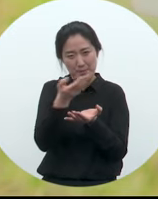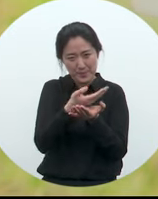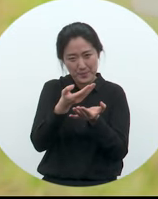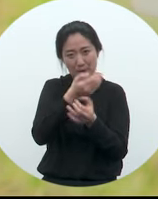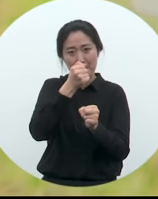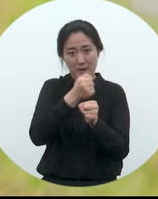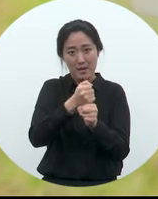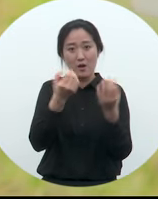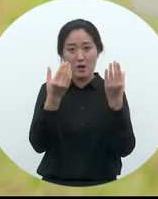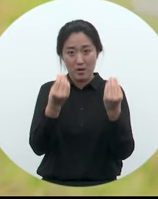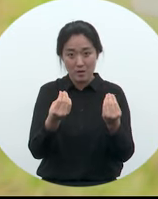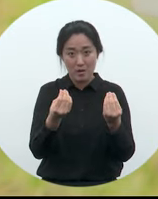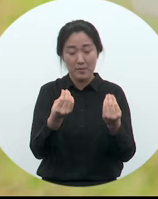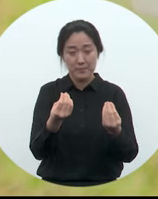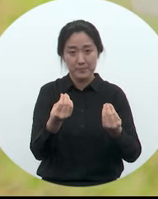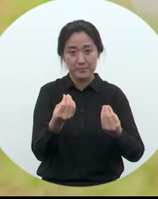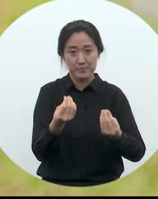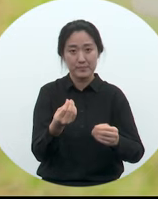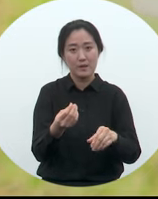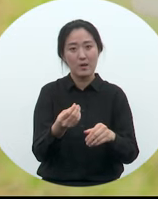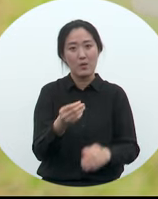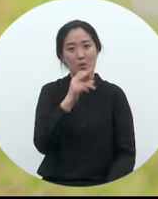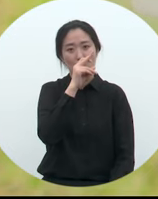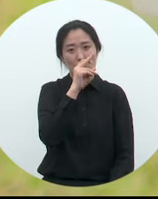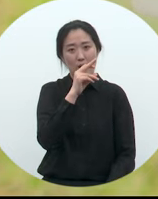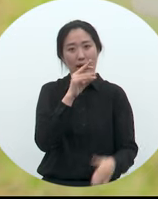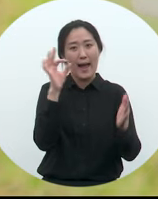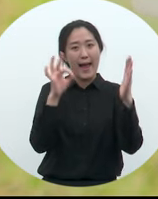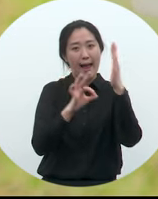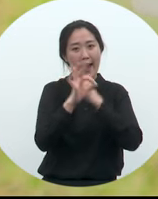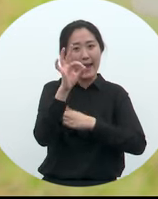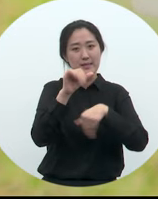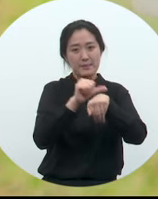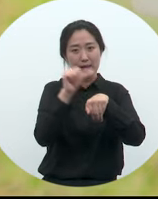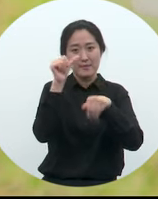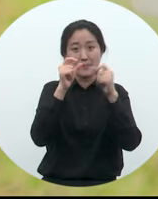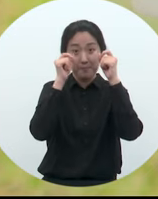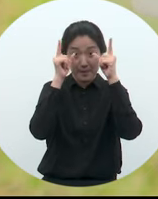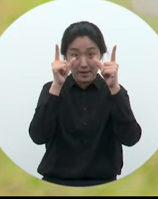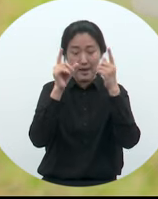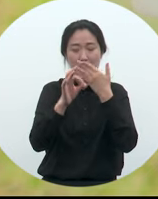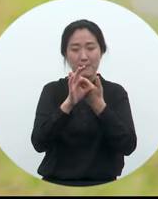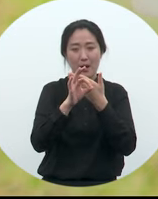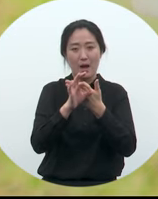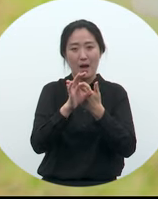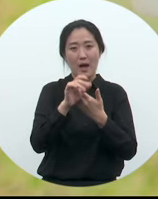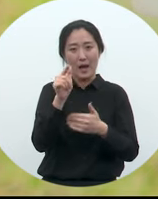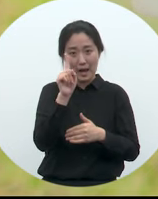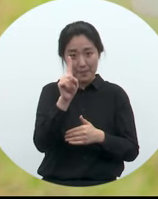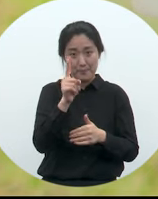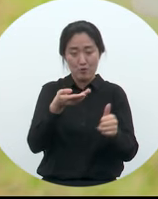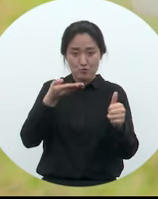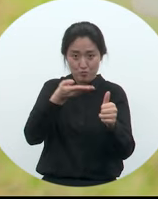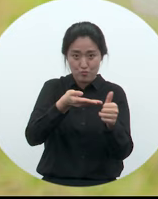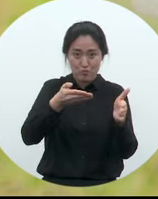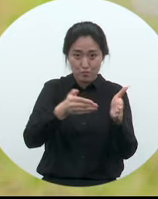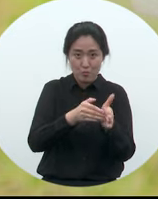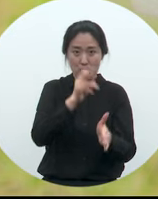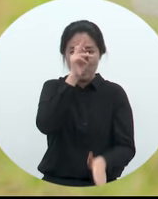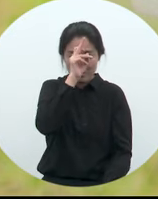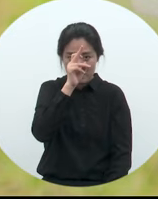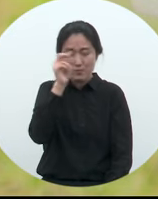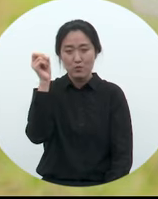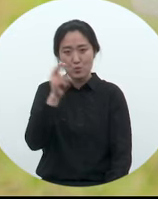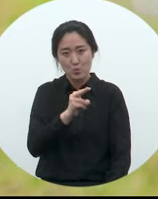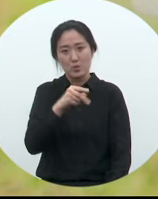조청이 되는데 보통 이제 묘시, 그러니까 5시 정도 일어나는 왕세자들에게 한번 먹이고, 그 다음에 점심